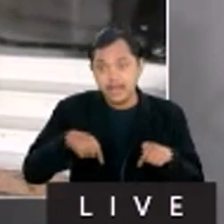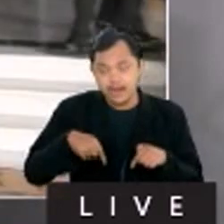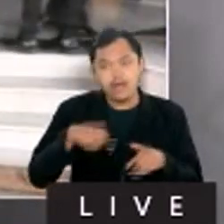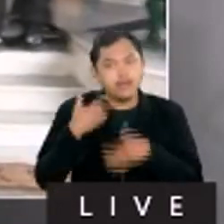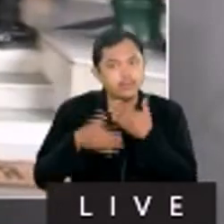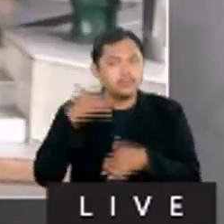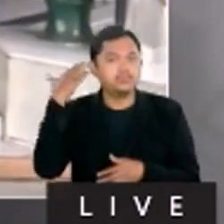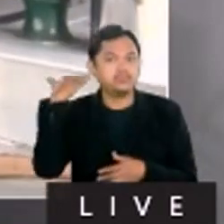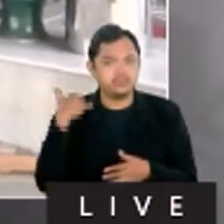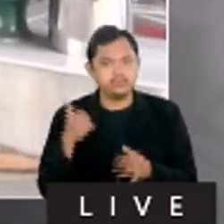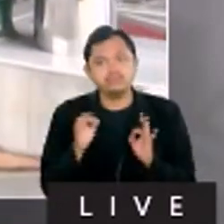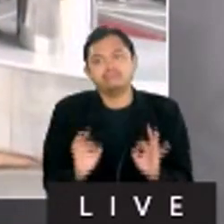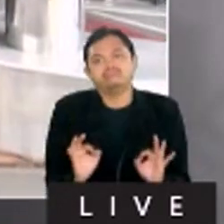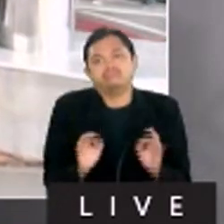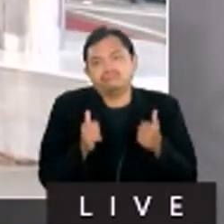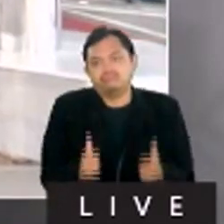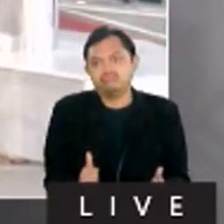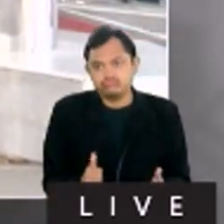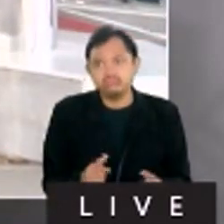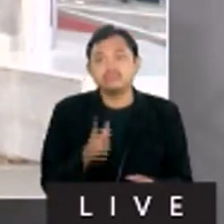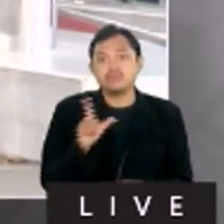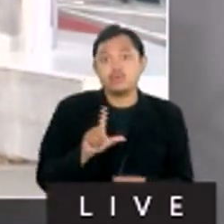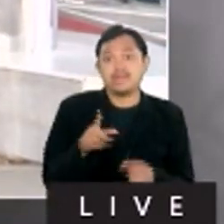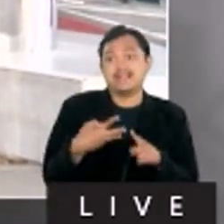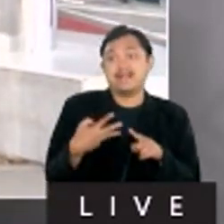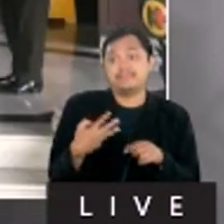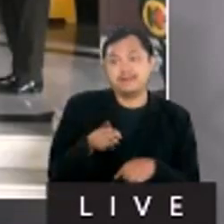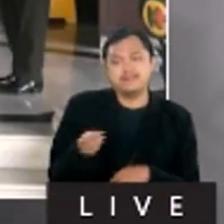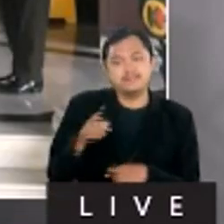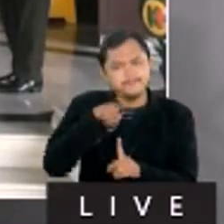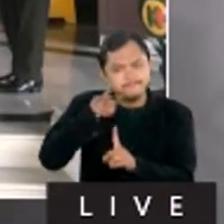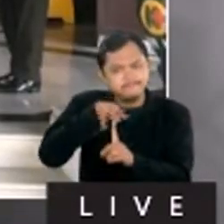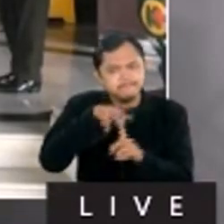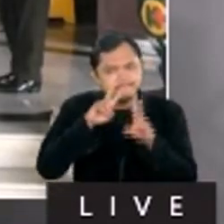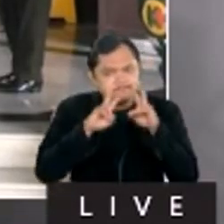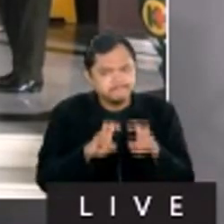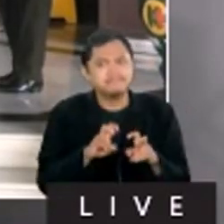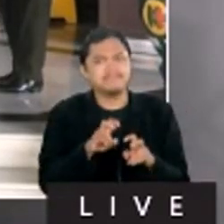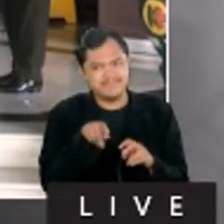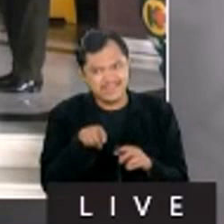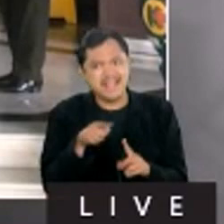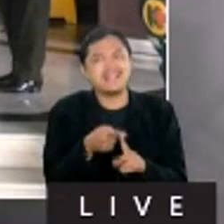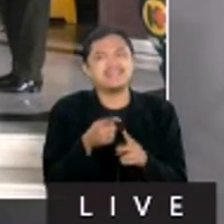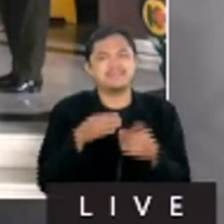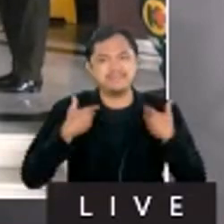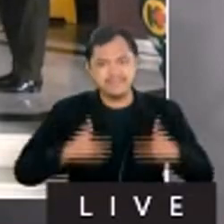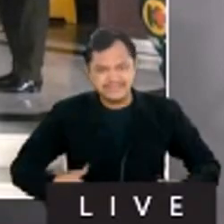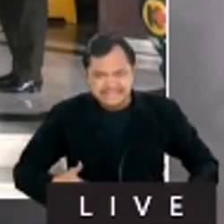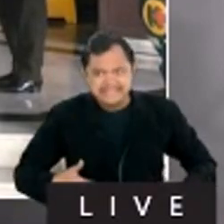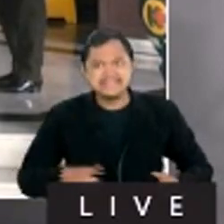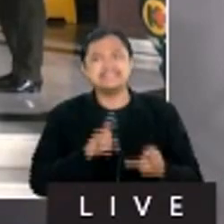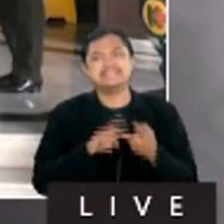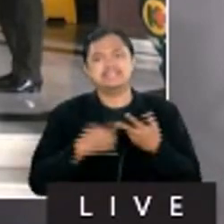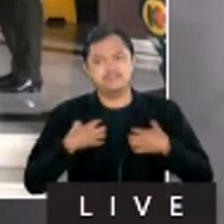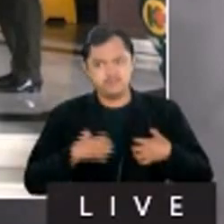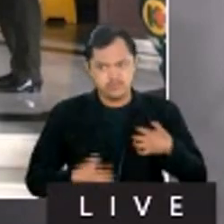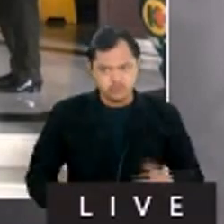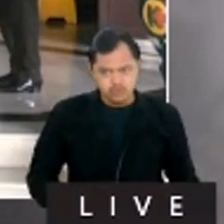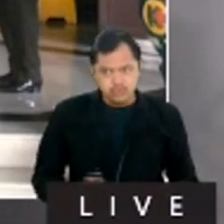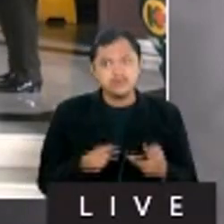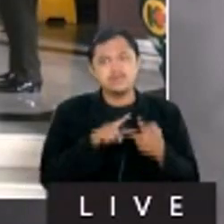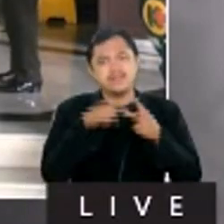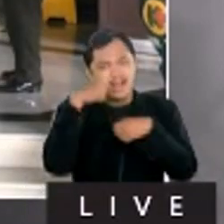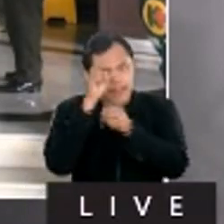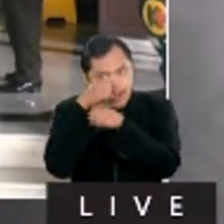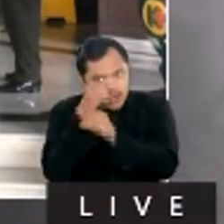membaik. Dan saat ini Lukas NMB masih menjalani sejumlah pemeriksaan kesehatan, diantaranya ialah pemeriksaan fisik tanda vital, lalu tes laboratorium dan